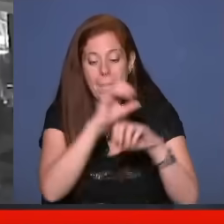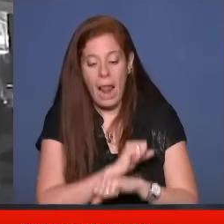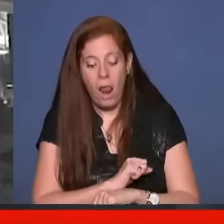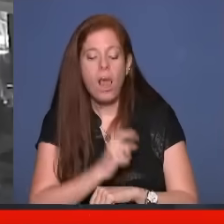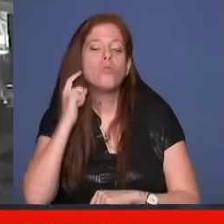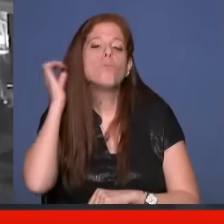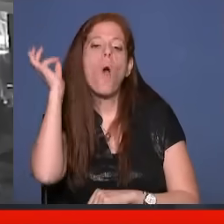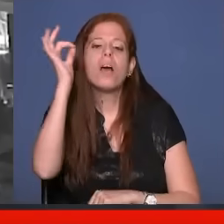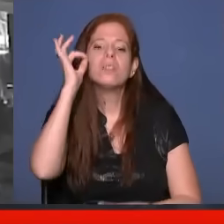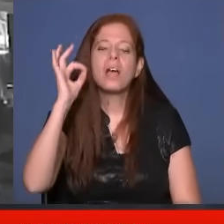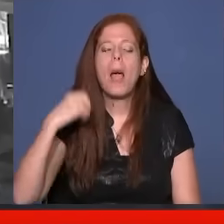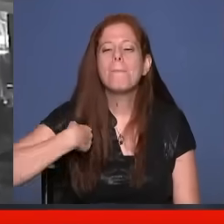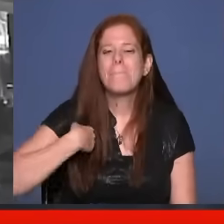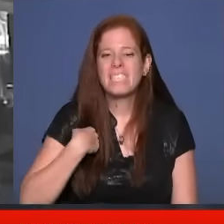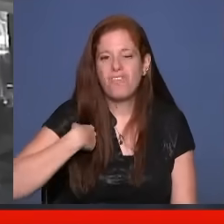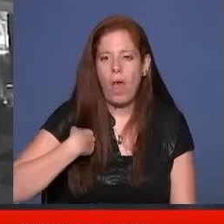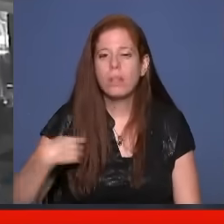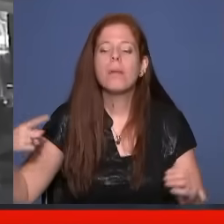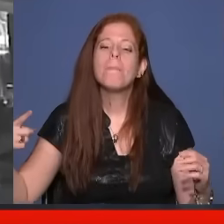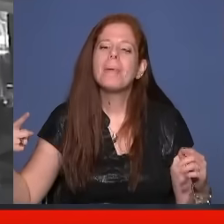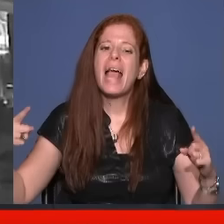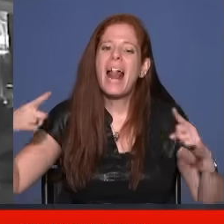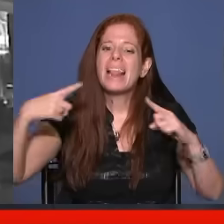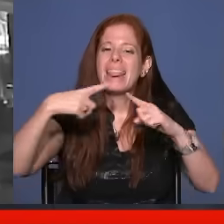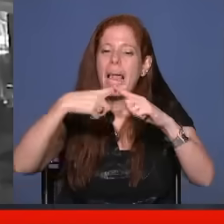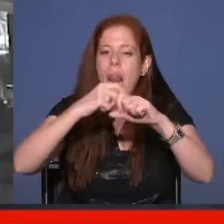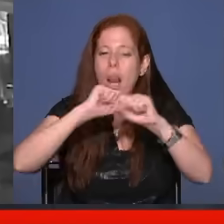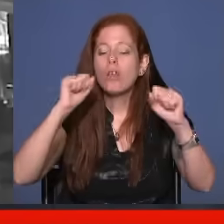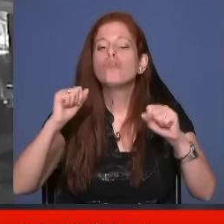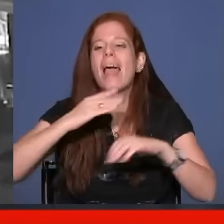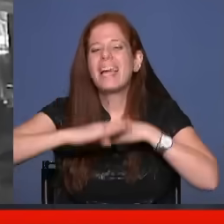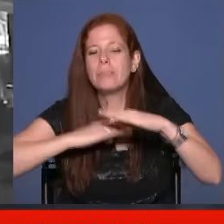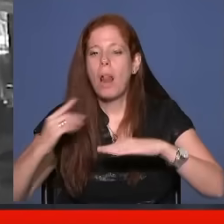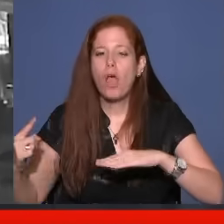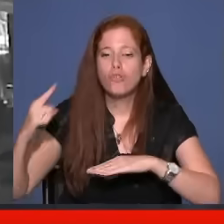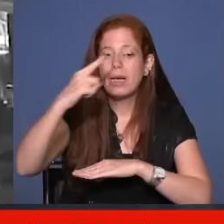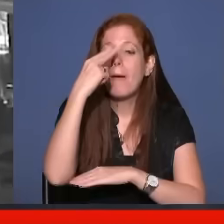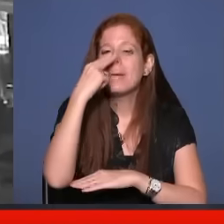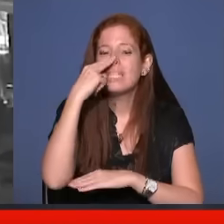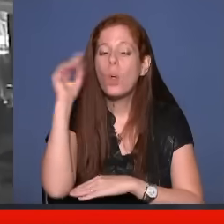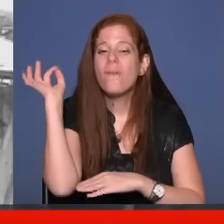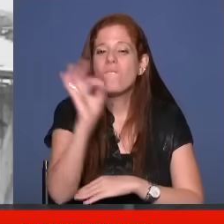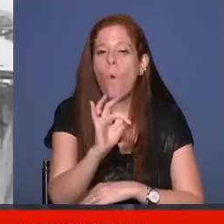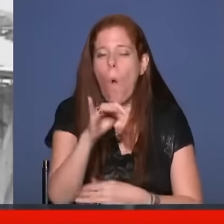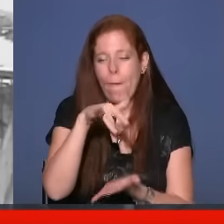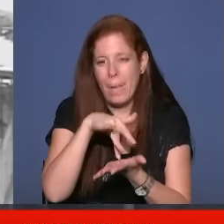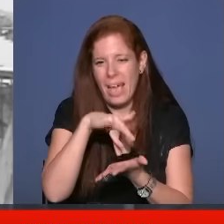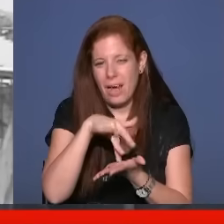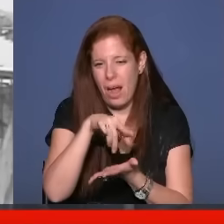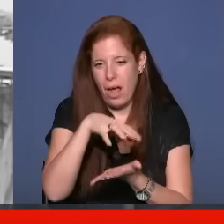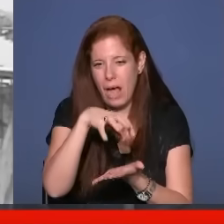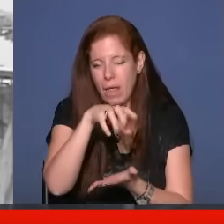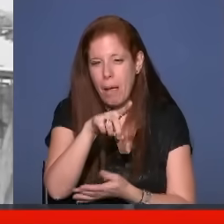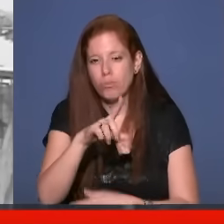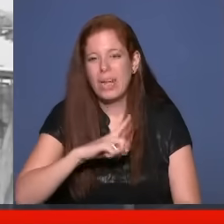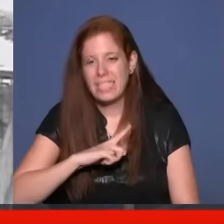בצפת בעקבות שיגור מיירט לעבר טיל קרקע אוויר ששיגר חיזבאללה בניסיון לפגוע בכתבם של צהל. בבית החולים רמב״ם